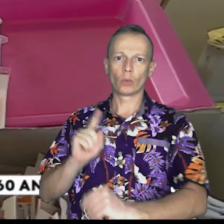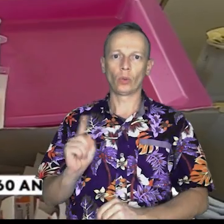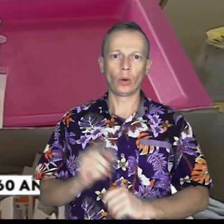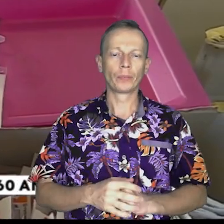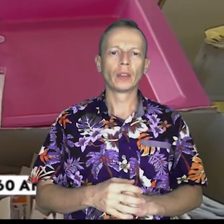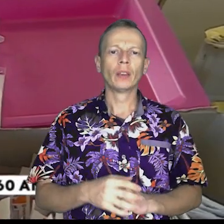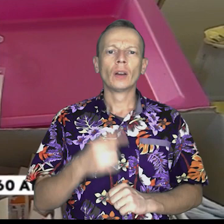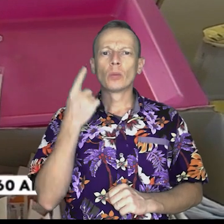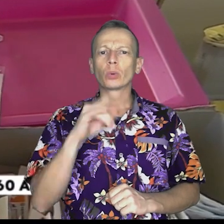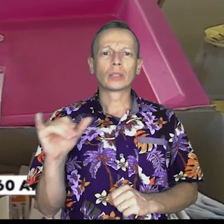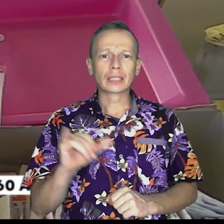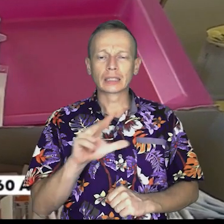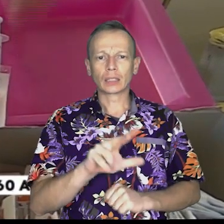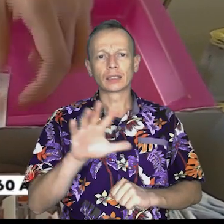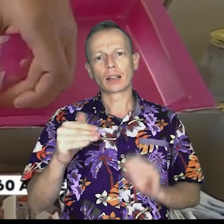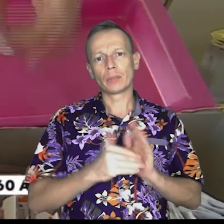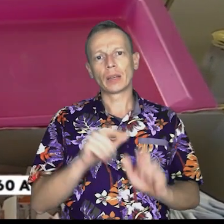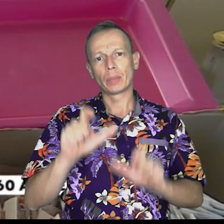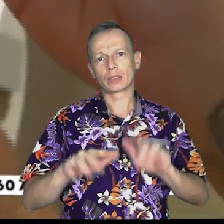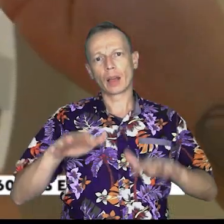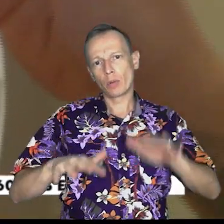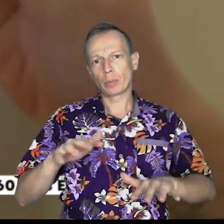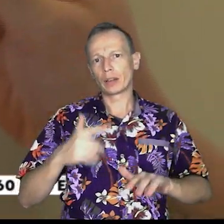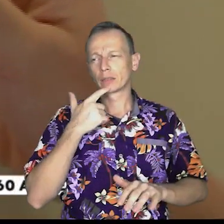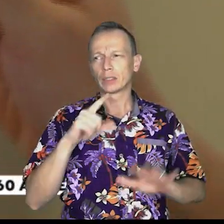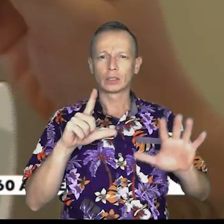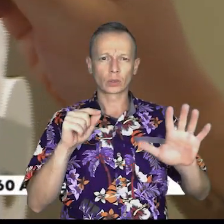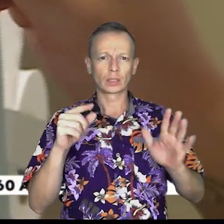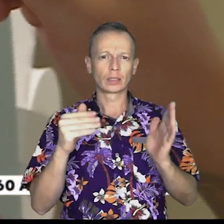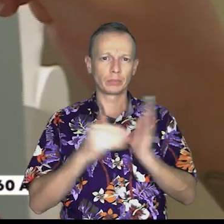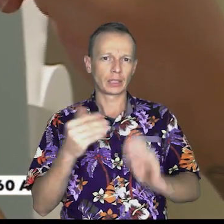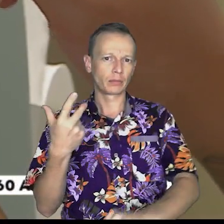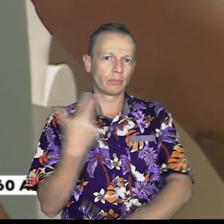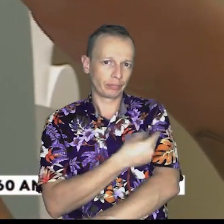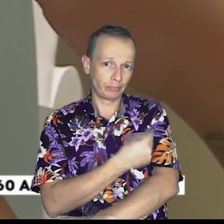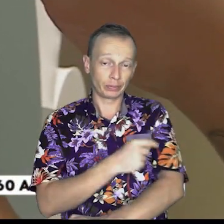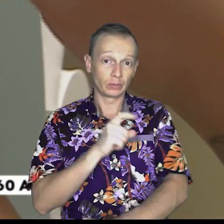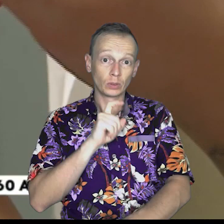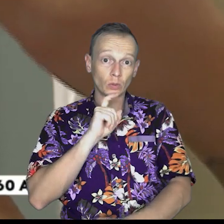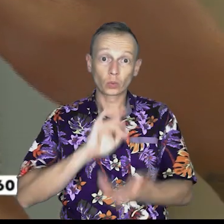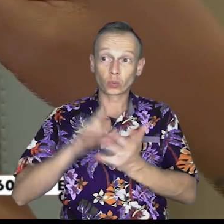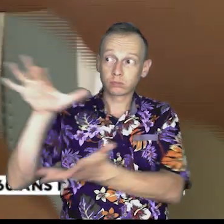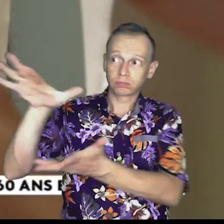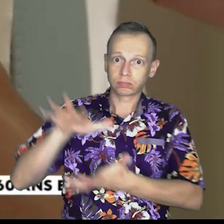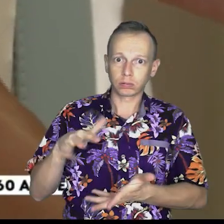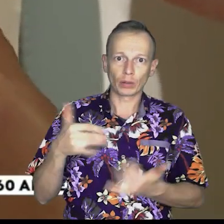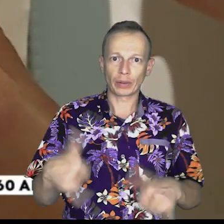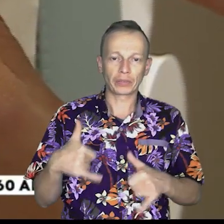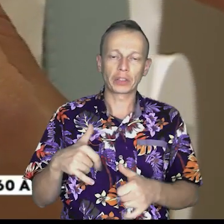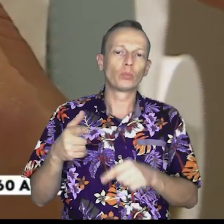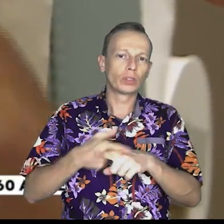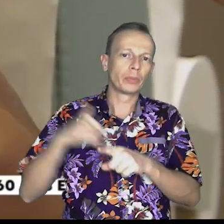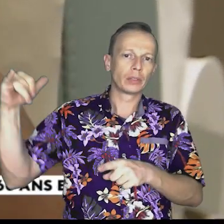2, elle concerne 35 000 personnes à peu près, c'est-à-dire 70 000 doses de vaccins qui ne sont pas toutes arrivées, mais qui arrivent au